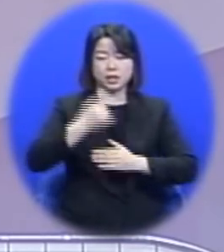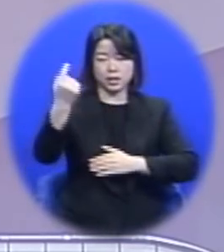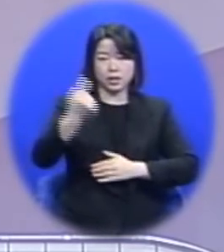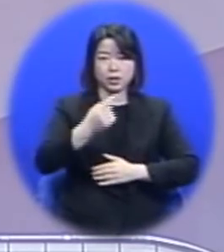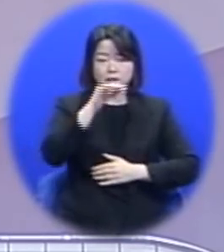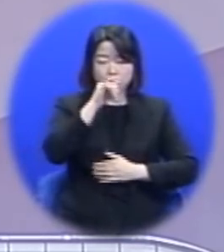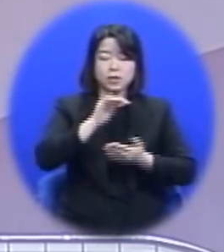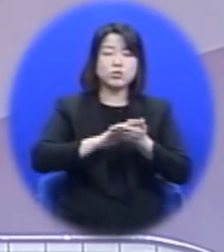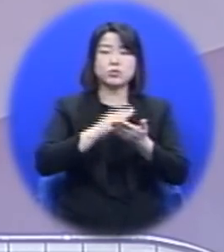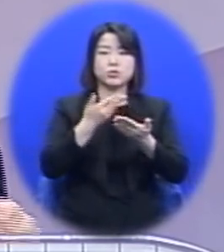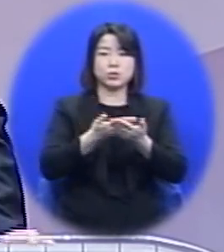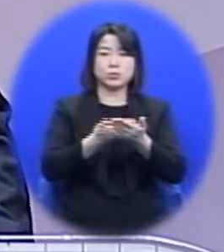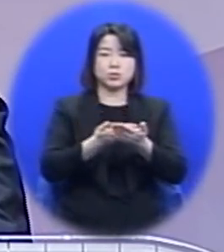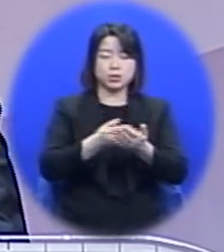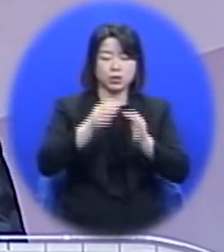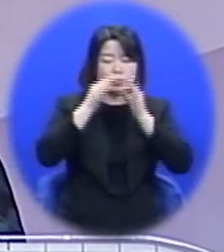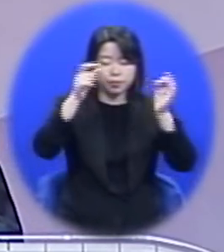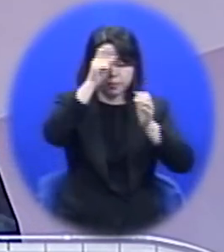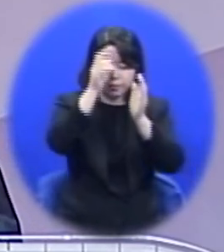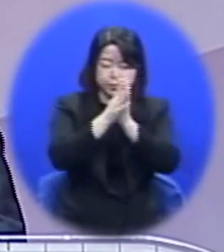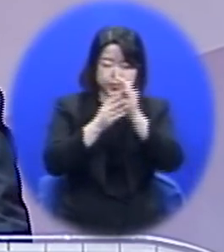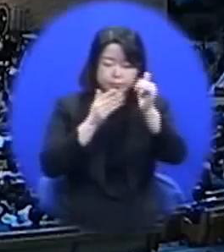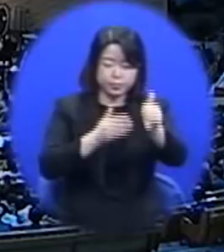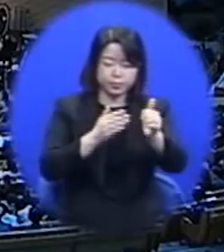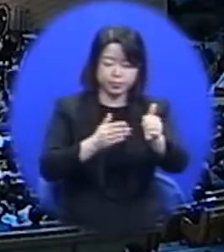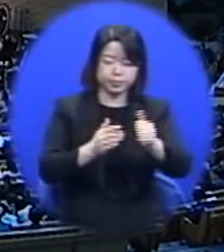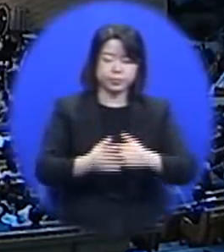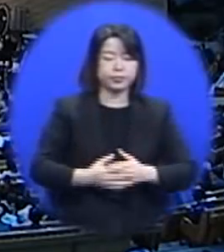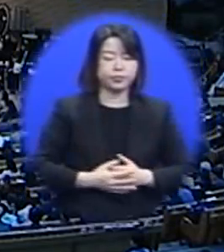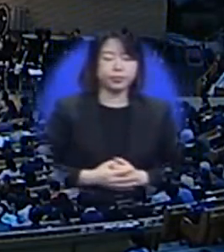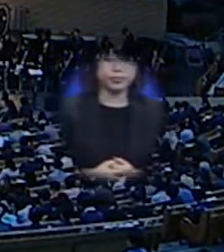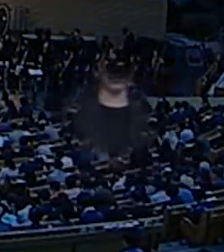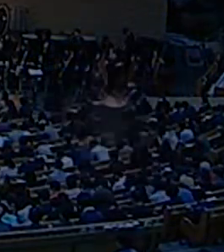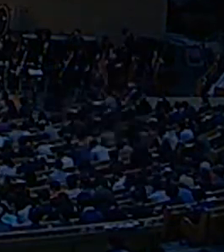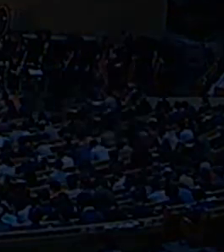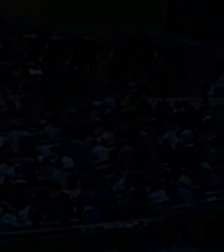하소서. 우리 통성으로 기도하겠습니다. 은혜와 사랑이 충만하신 아버지 하나님.